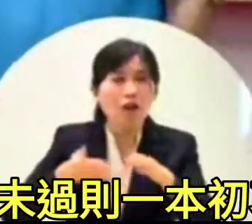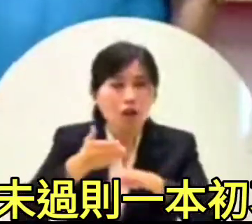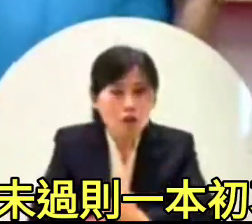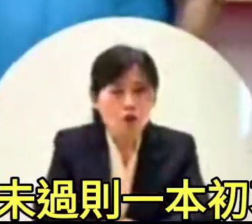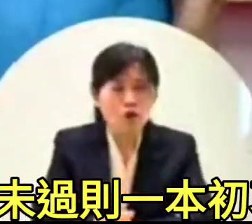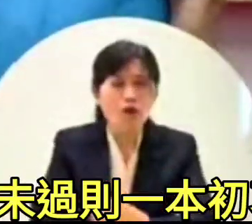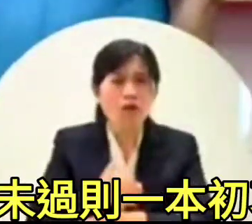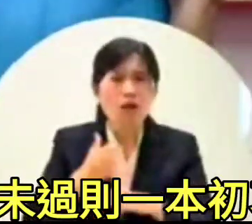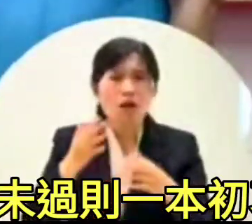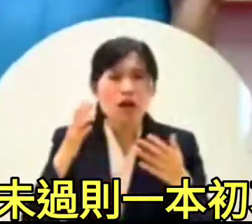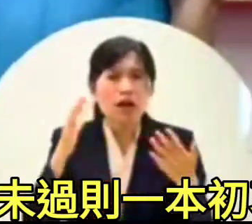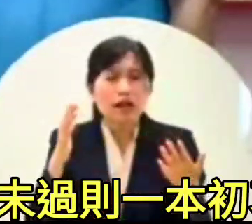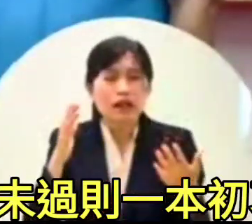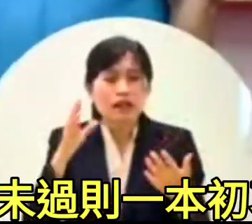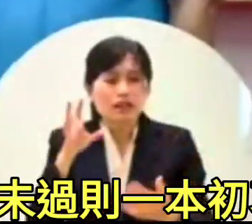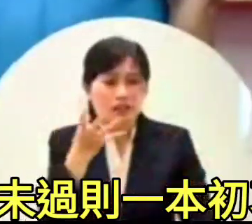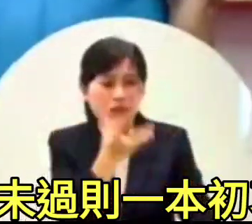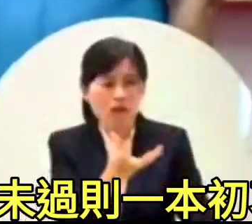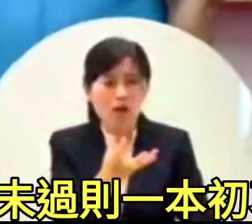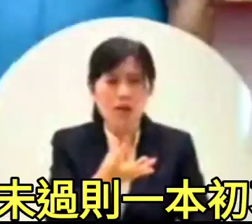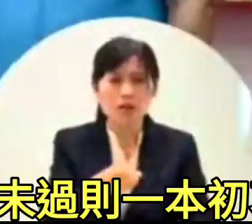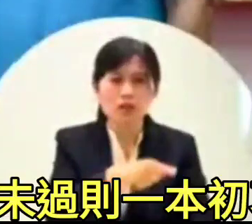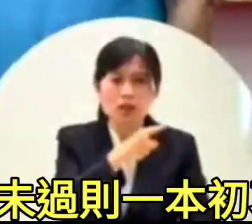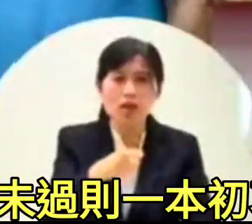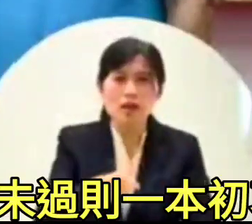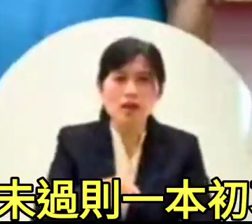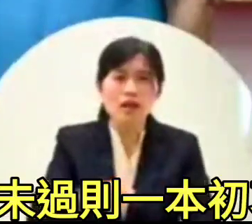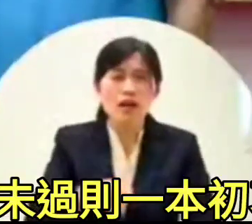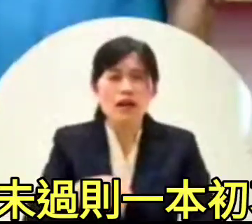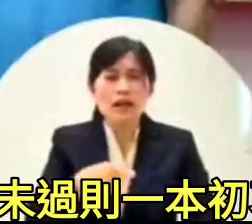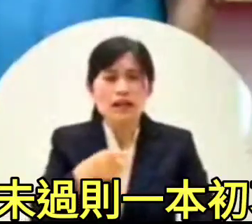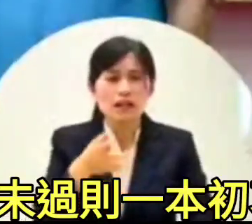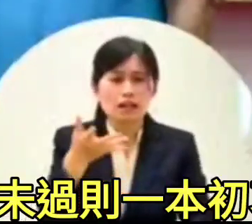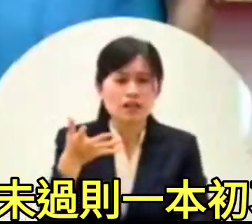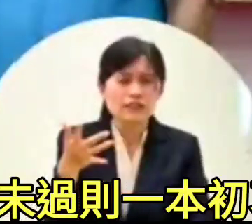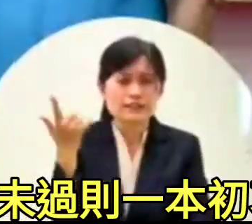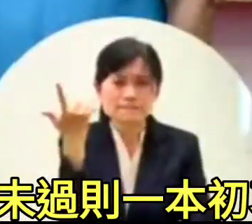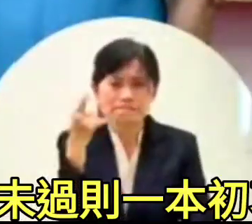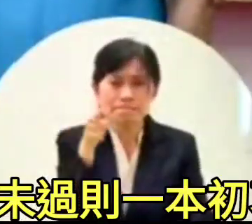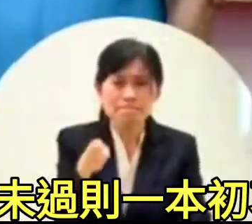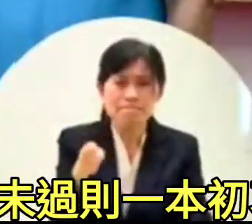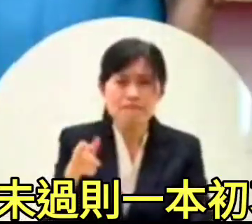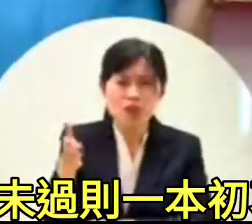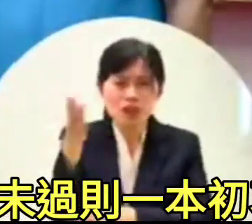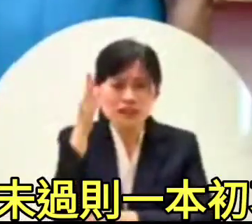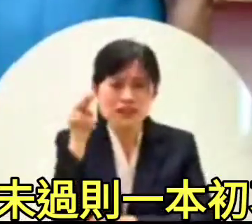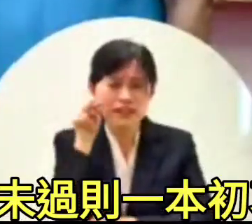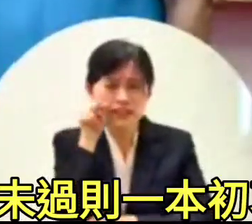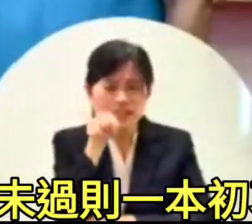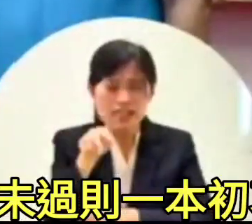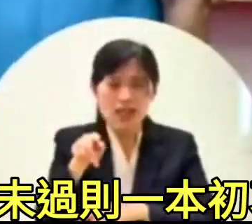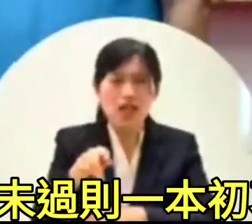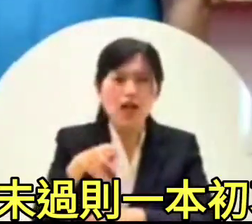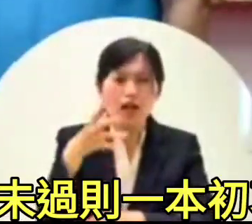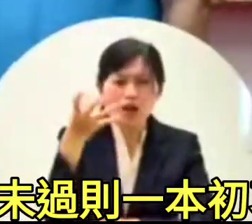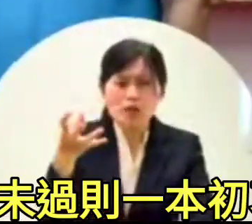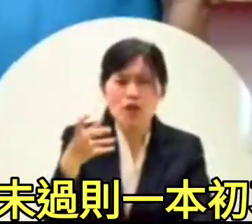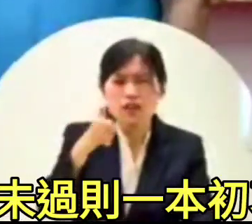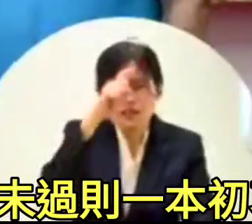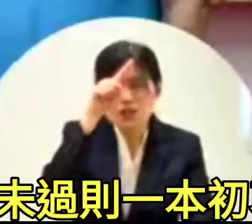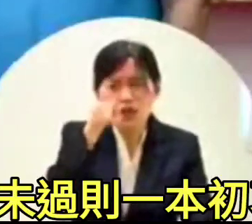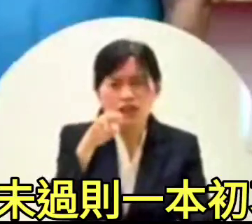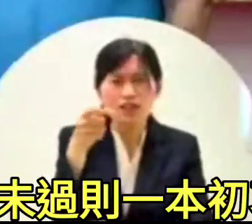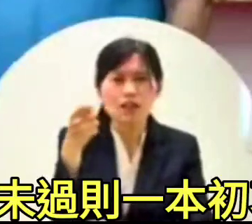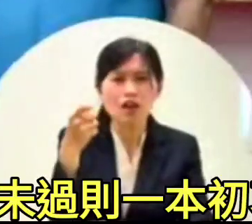多期待你要完成的政见，那么多选民朋友希望你继续留在高雄，你万一真的